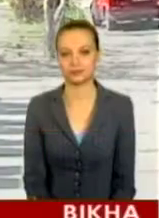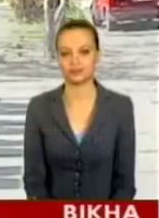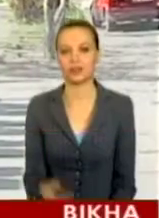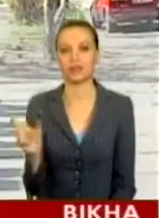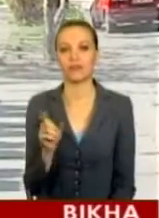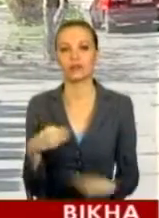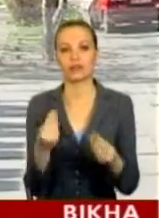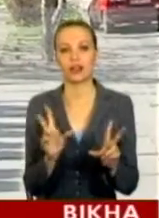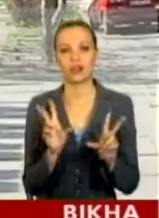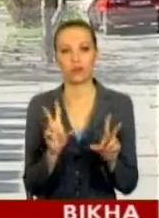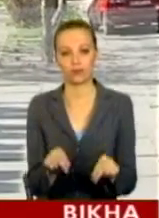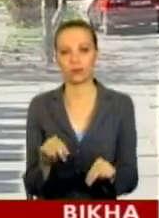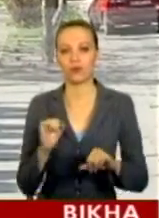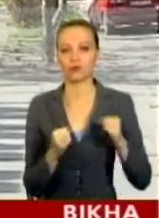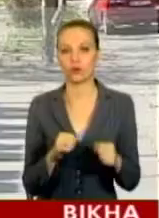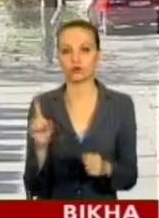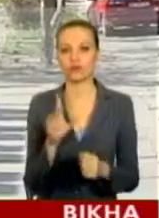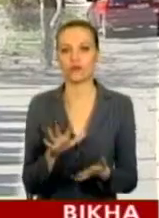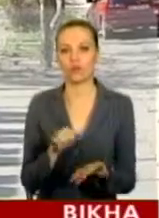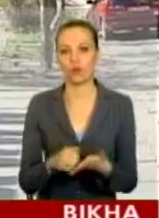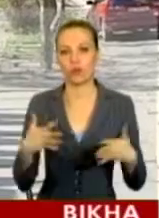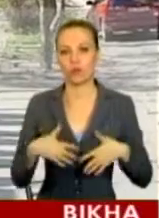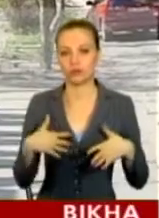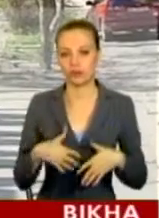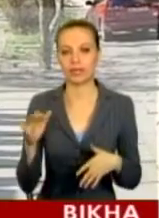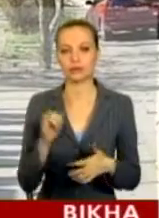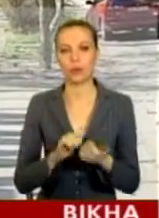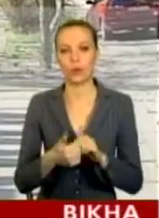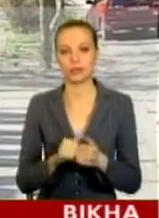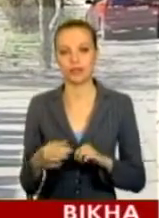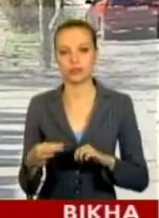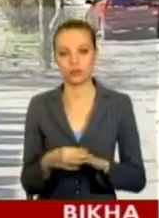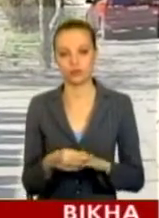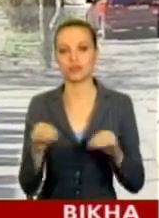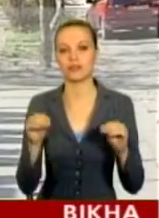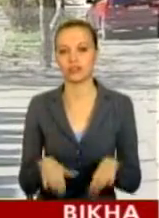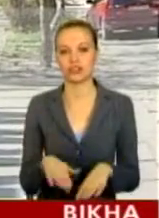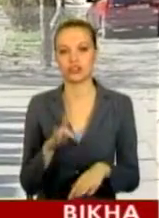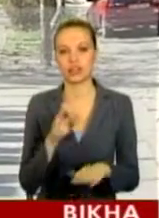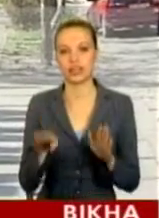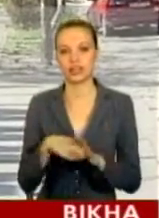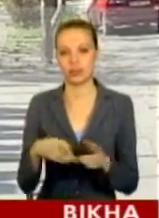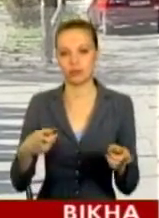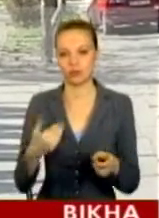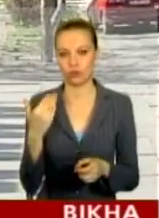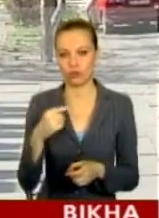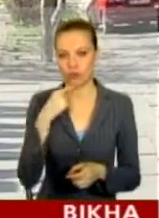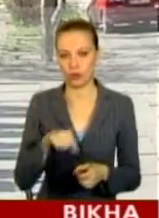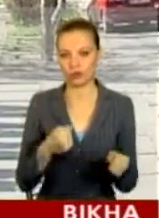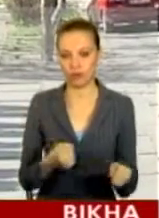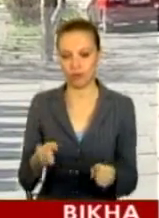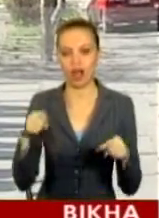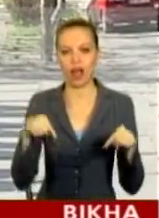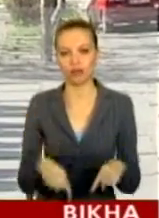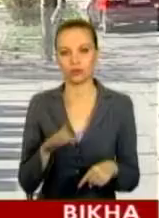Вони дали обітницю одне одному ще в окупованому Криму. Та обмінятися обручками вирішили не під дулами російських автоматів, а